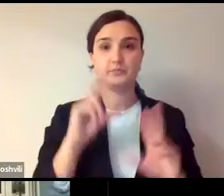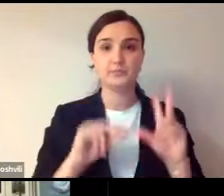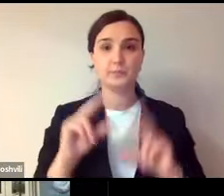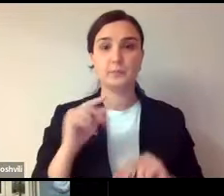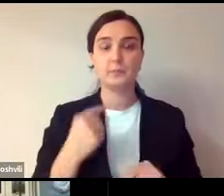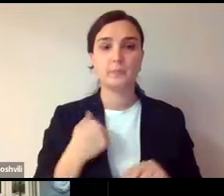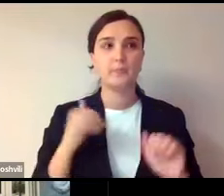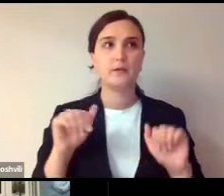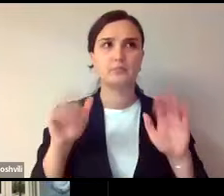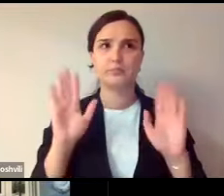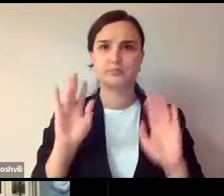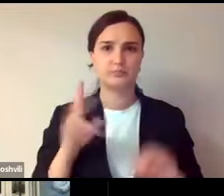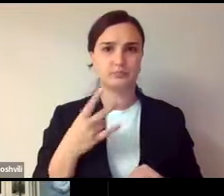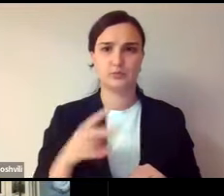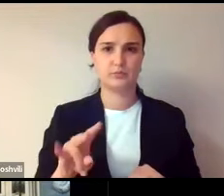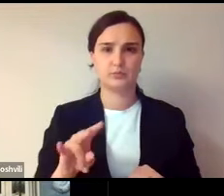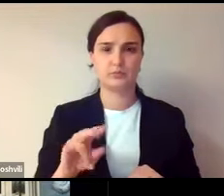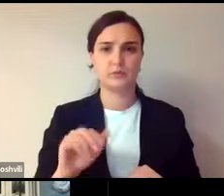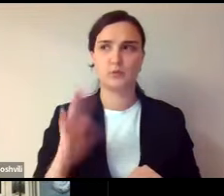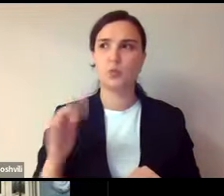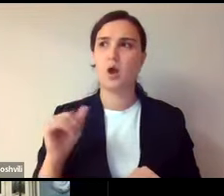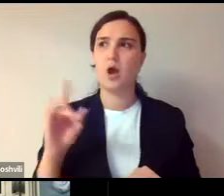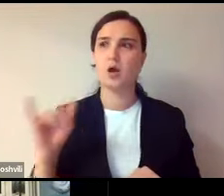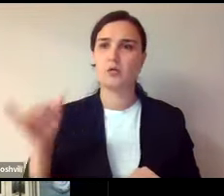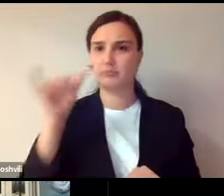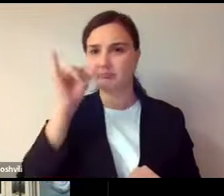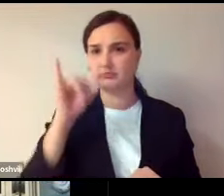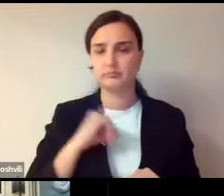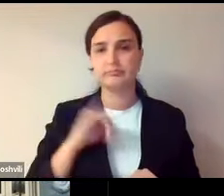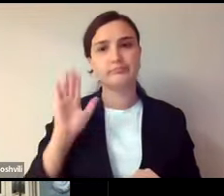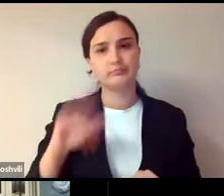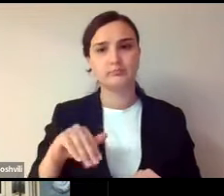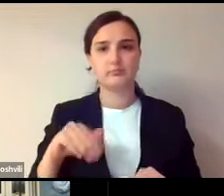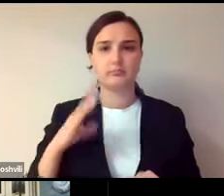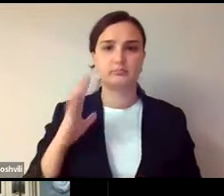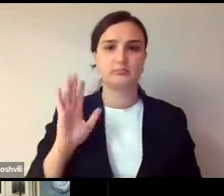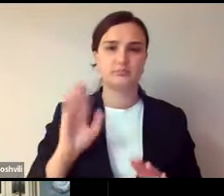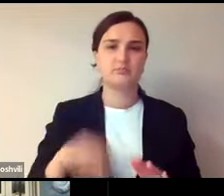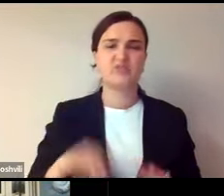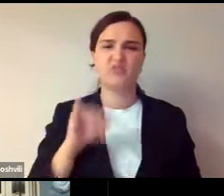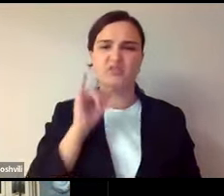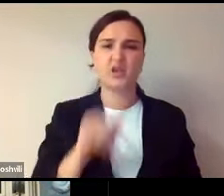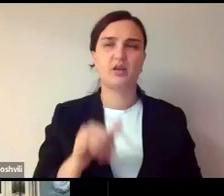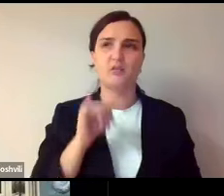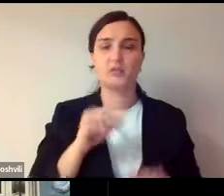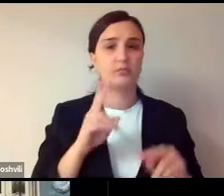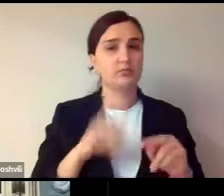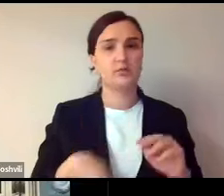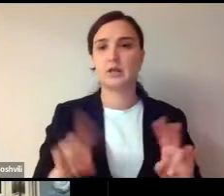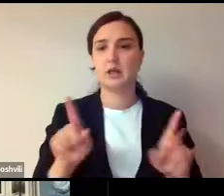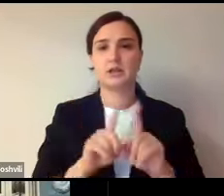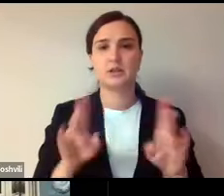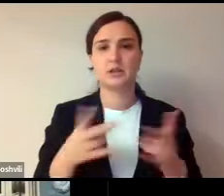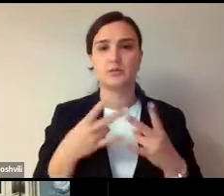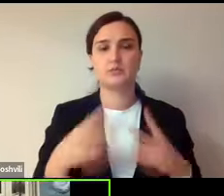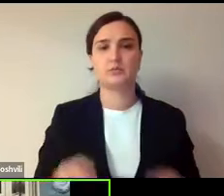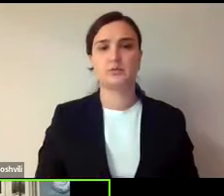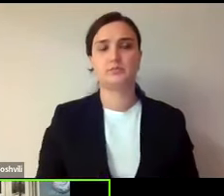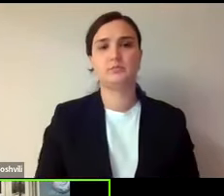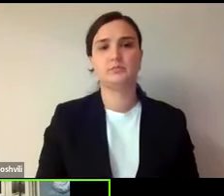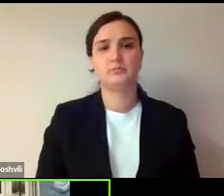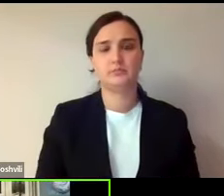უნდა დავეხიოთ, უბრალოდ არანს რო გვეტყვიან, ხო? მაშინა წამოვედი და არ გამოდის და დამთავრდა. ესეთი მიდგომა არ არის